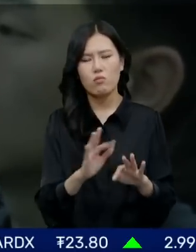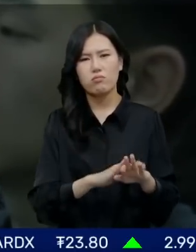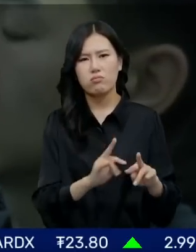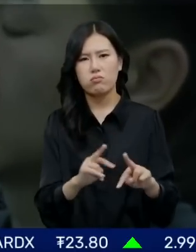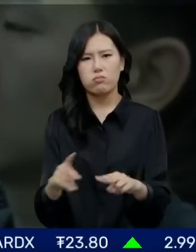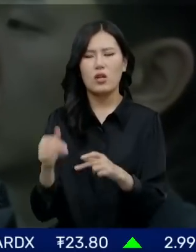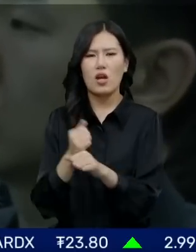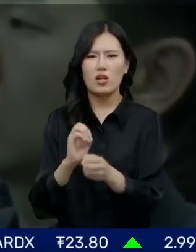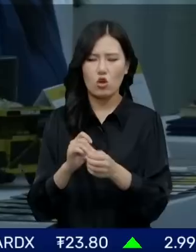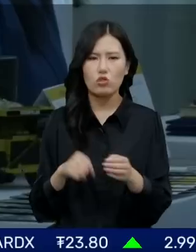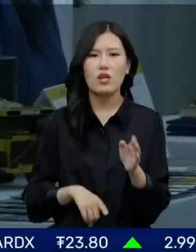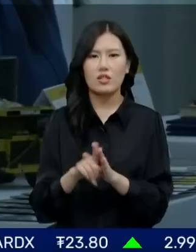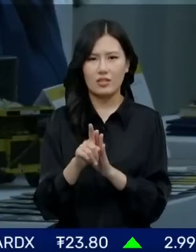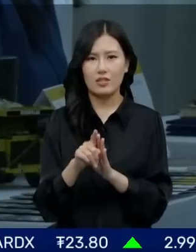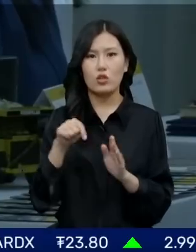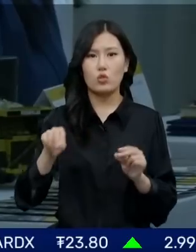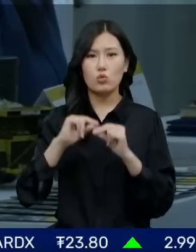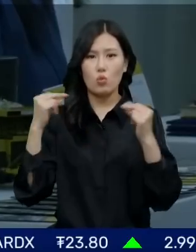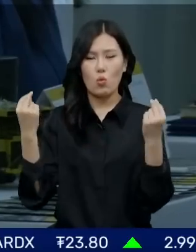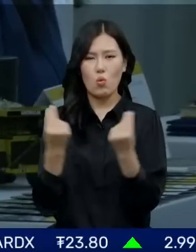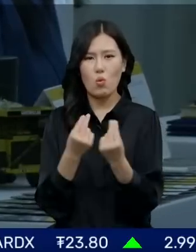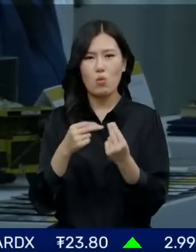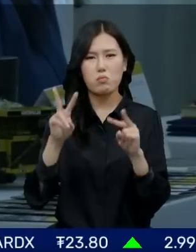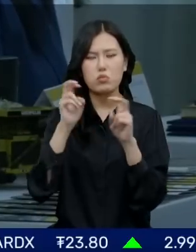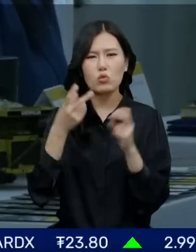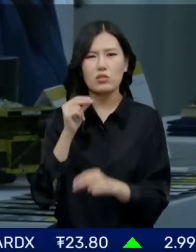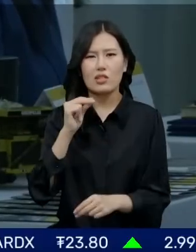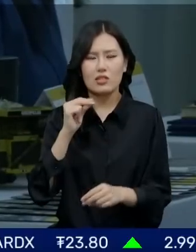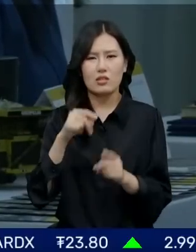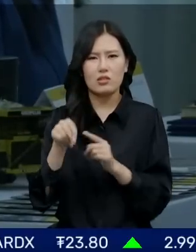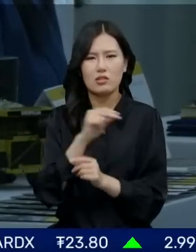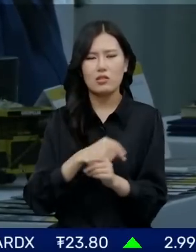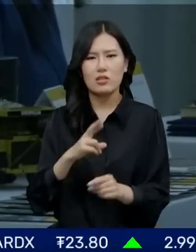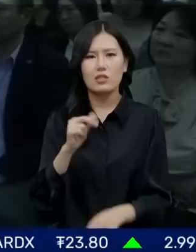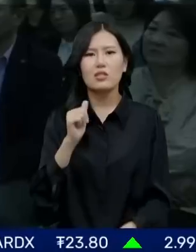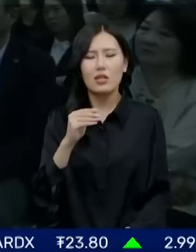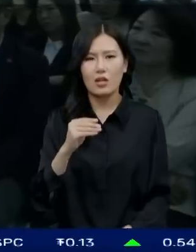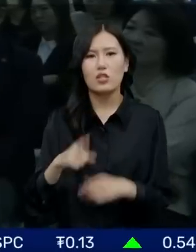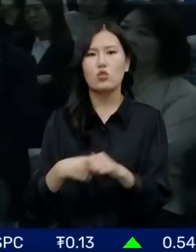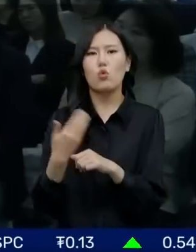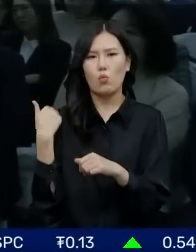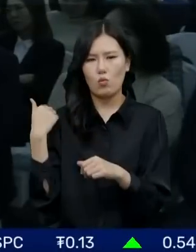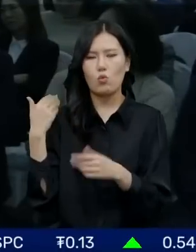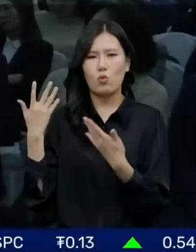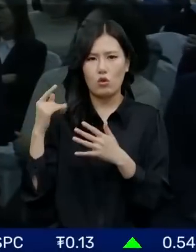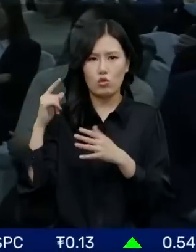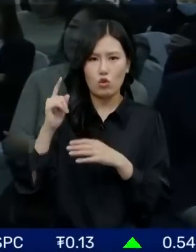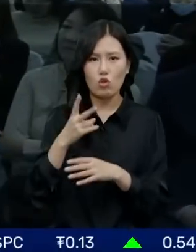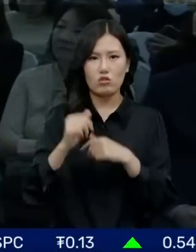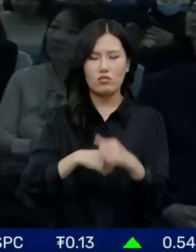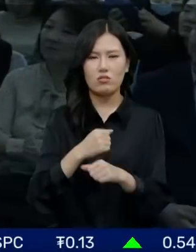энэ хүрээнд үндэсний чанарын чуулганыг хоёр дахь жилдээ зохион байгууллаа. Гэсэн ч авилга хүн суртальтай нүүр тулгарсаар байгааг оролцогчид хэлж байлаа.